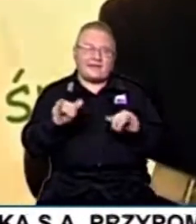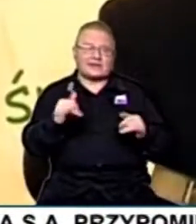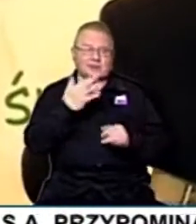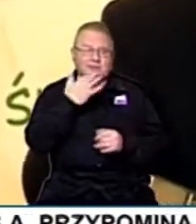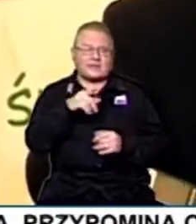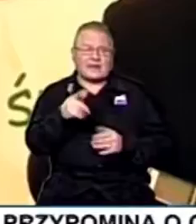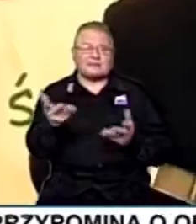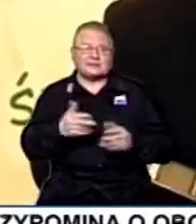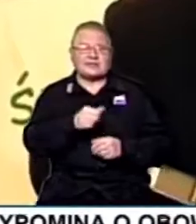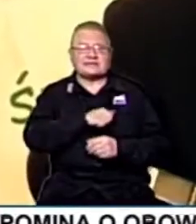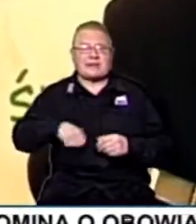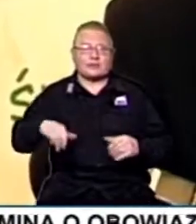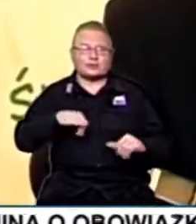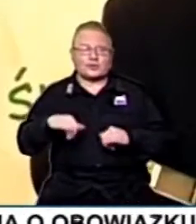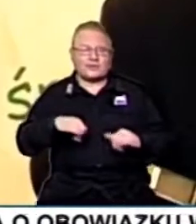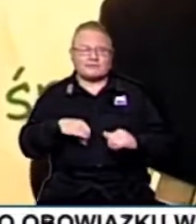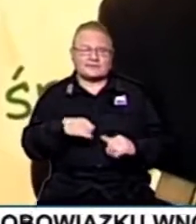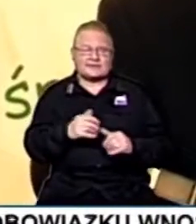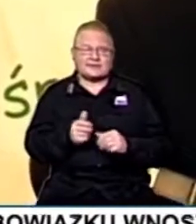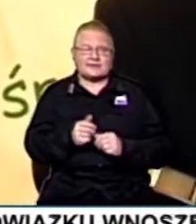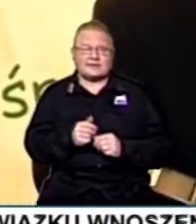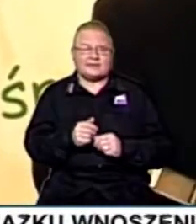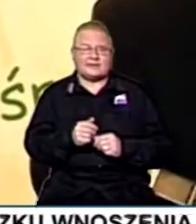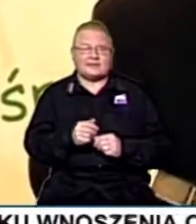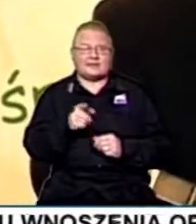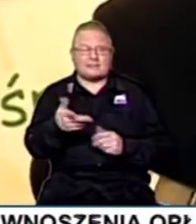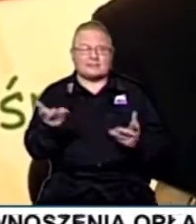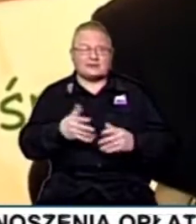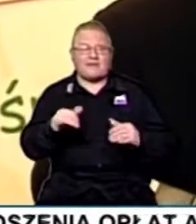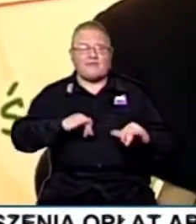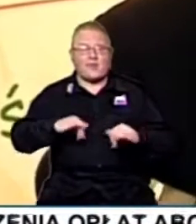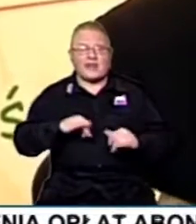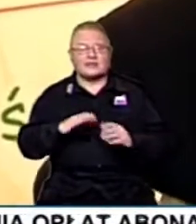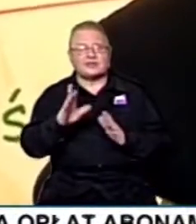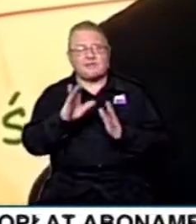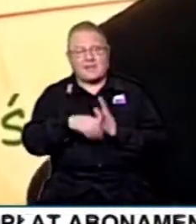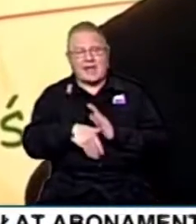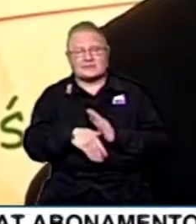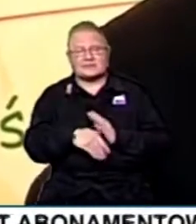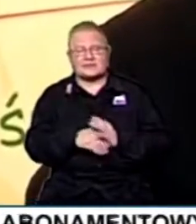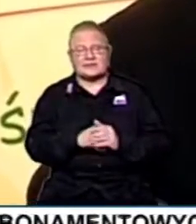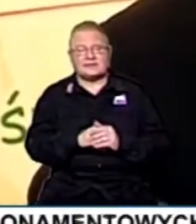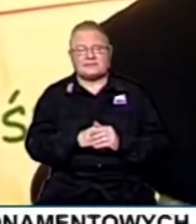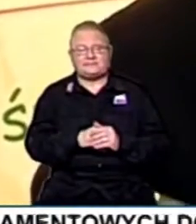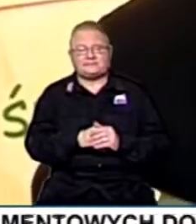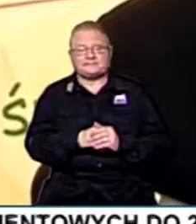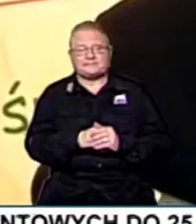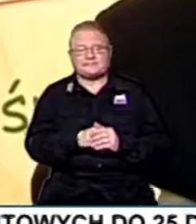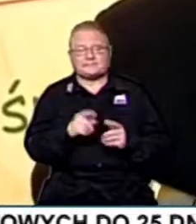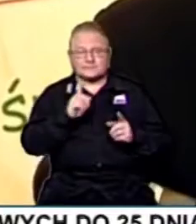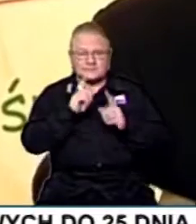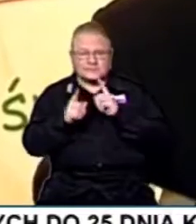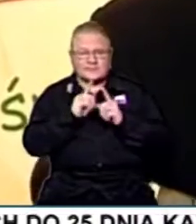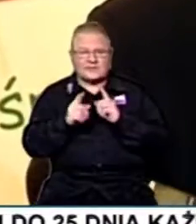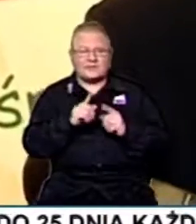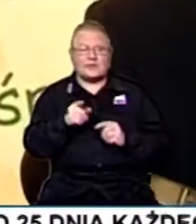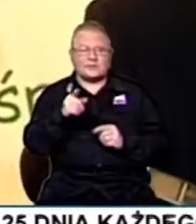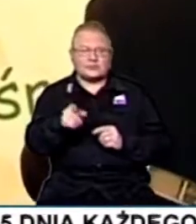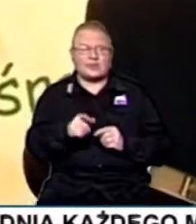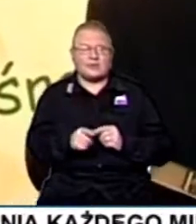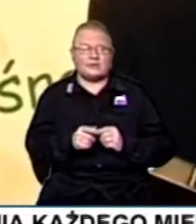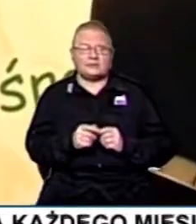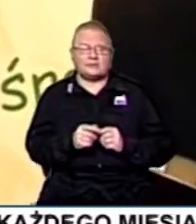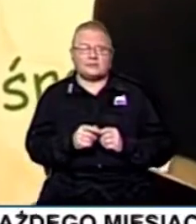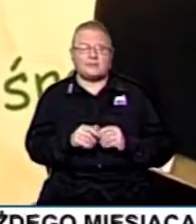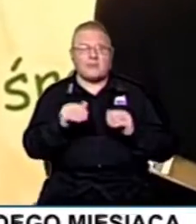gdzie samorządowcy, tam gdzie włodarze miast, gmin rozmawiają, to w